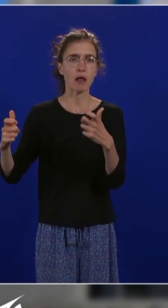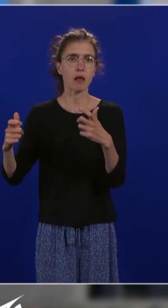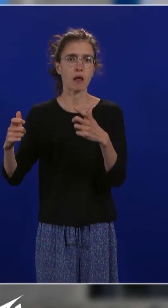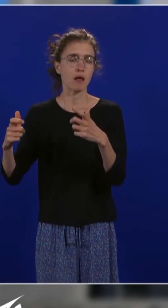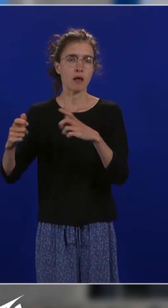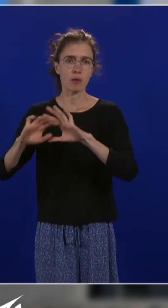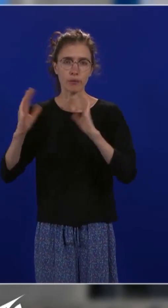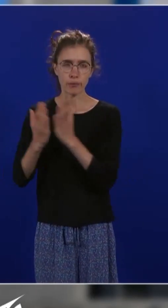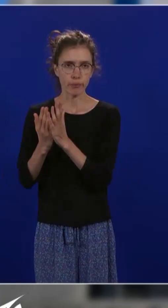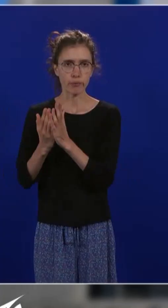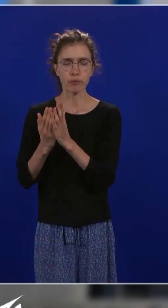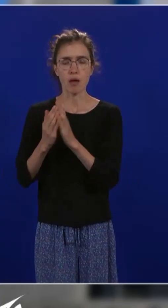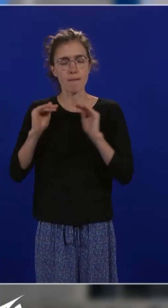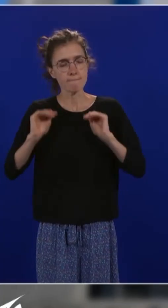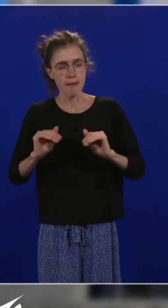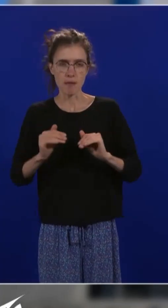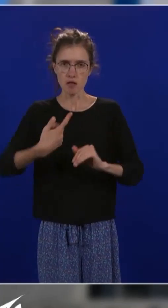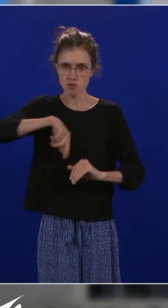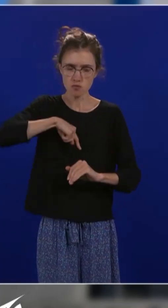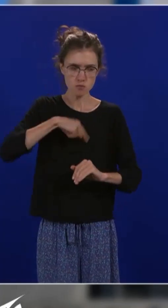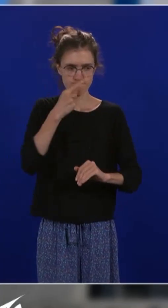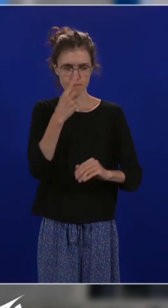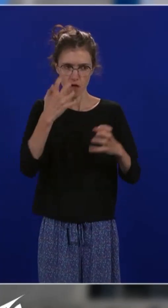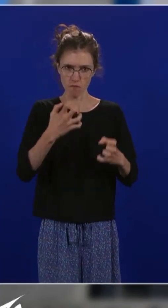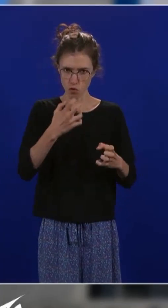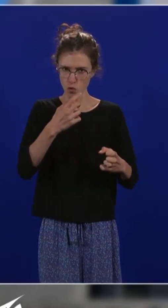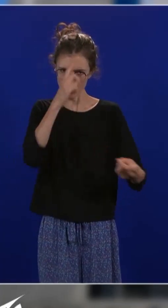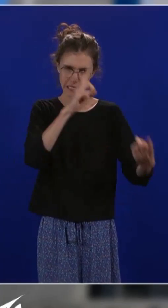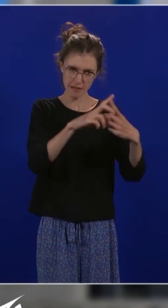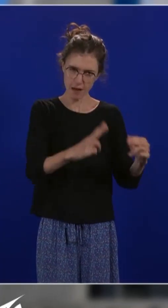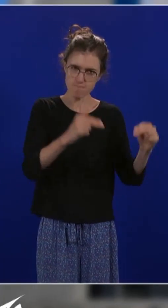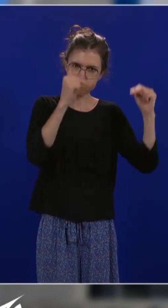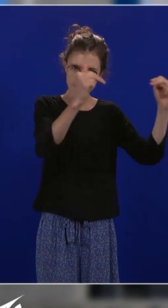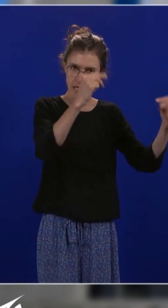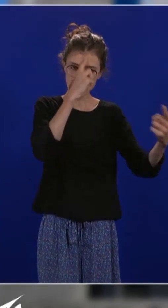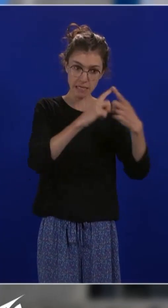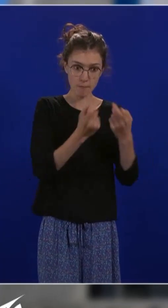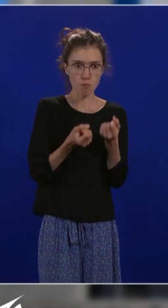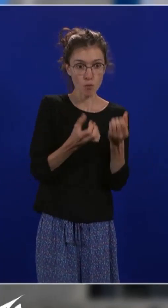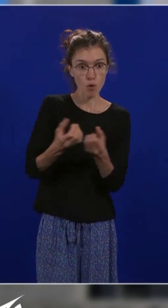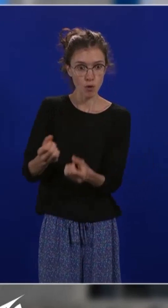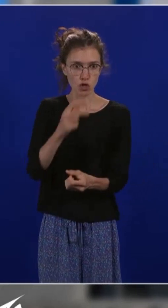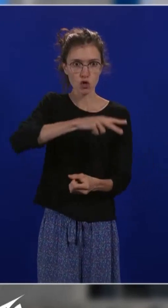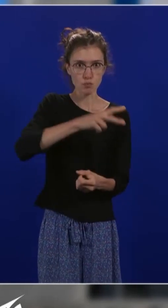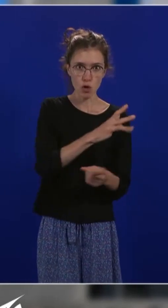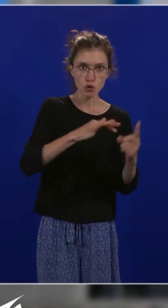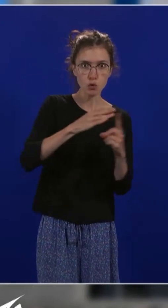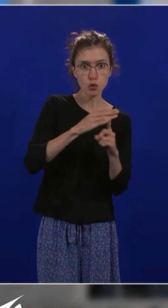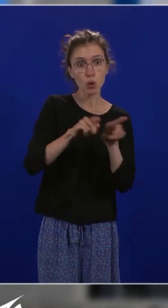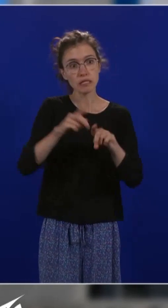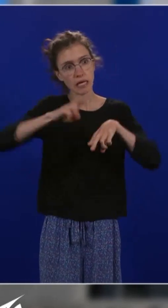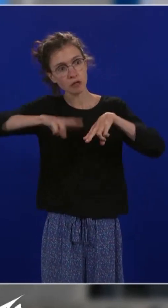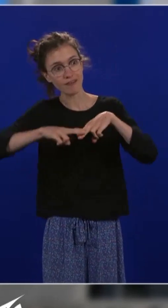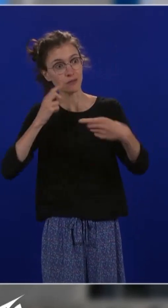d'ambition élevé. La production des logements sociaux, les efforts de rénovation énergétique, la lutte contre